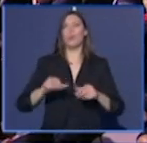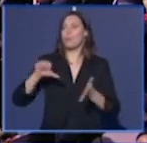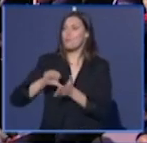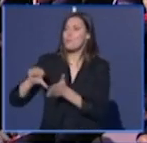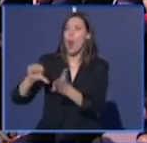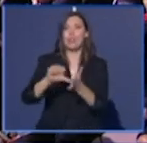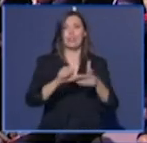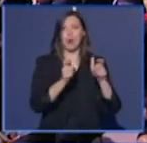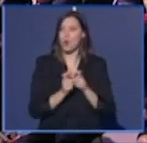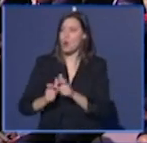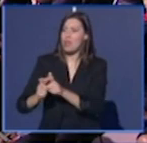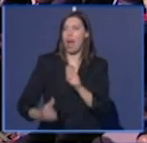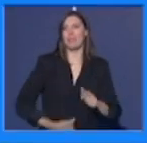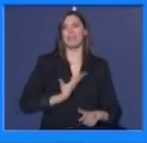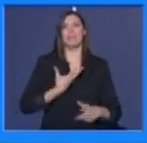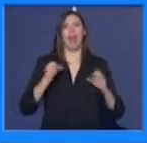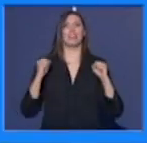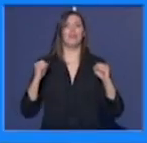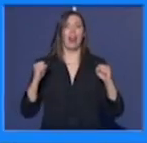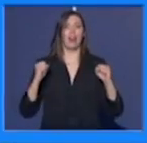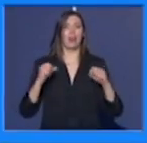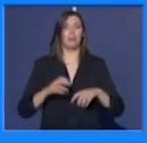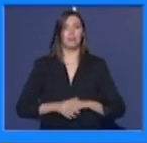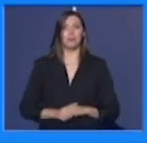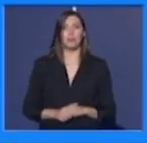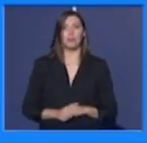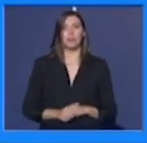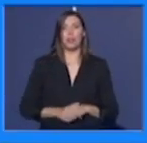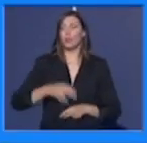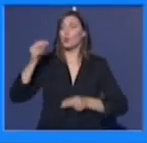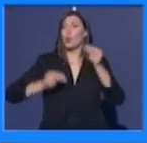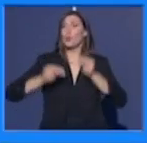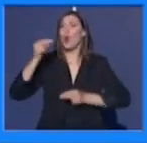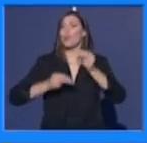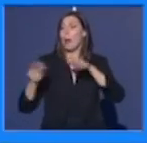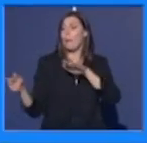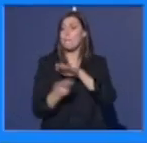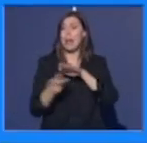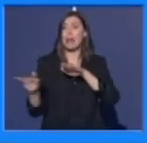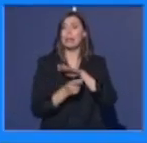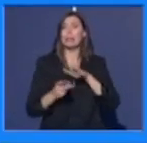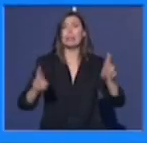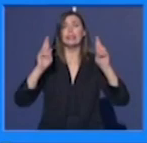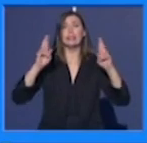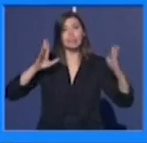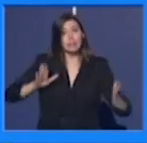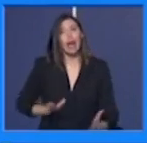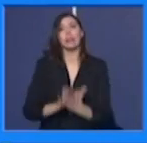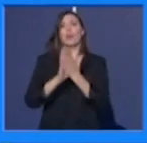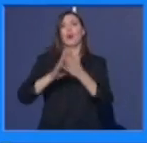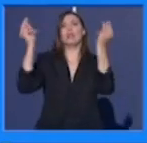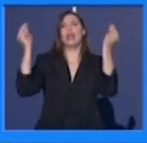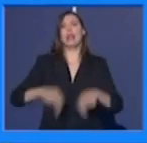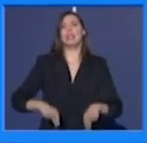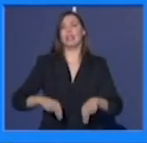και χωριά. Το πρόβλημα της μετανάστευσης να έχει αντιμετωπιστεί αποτελεσματικά και με